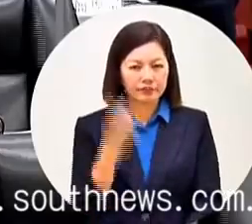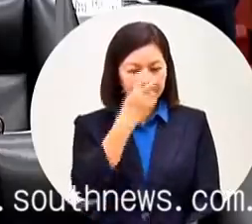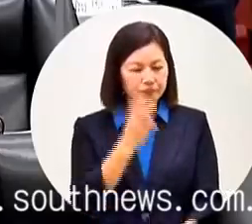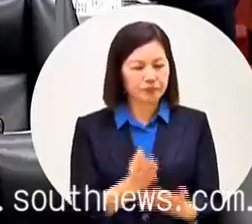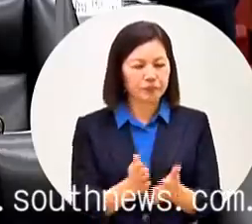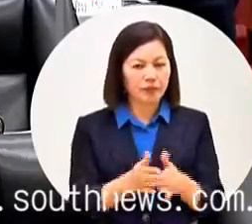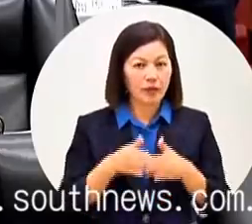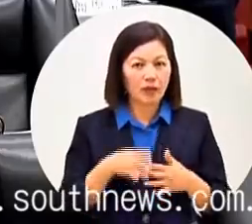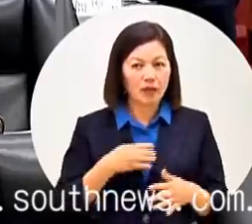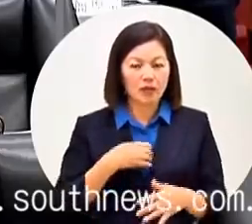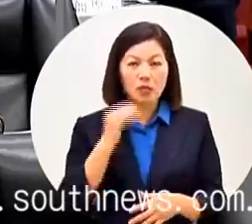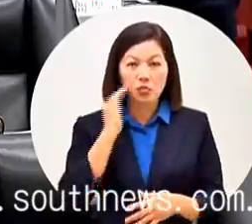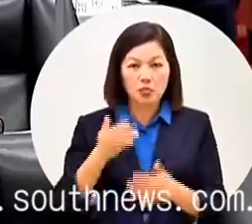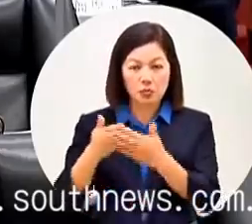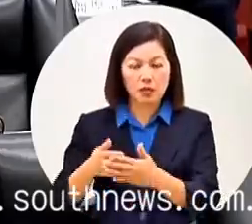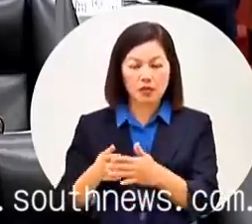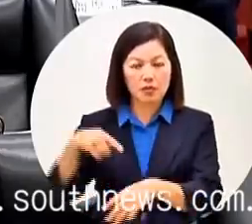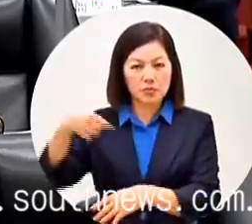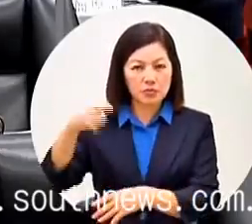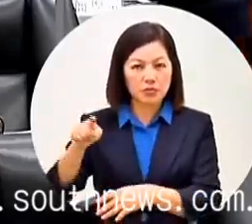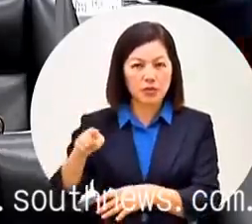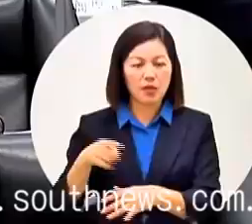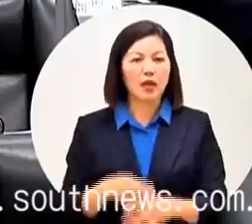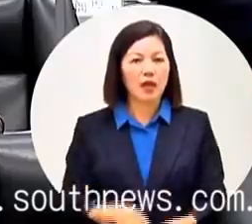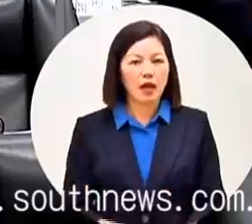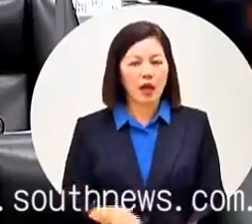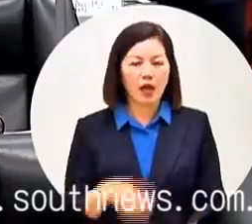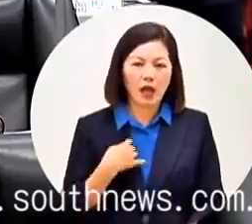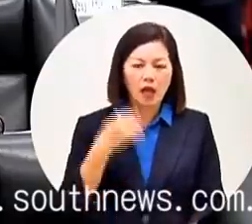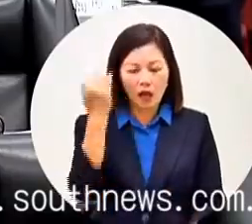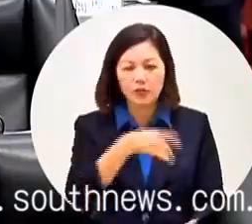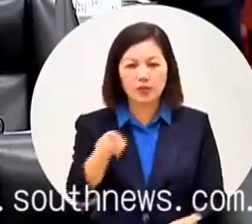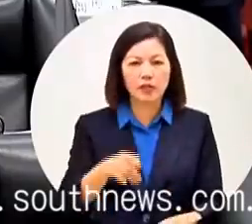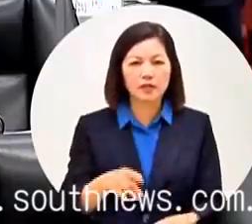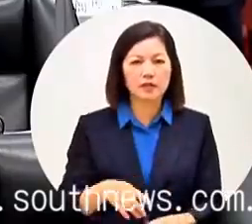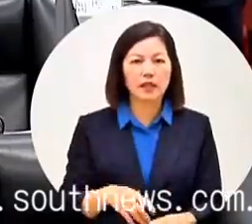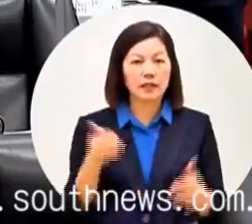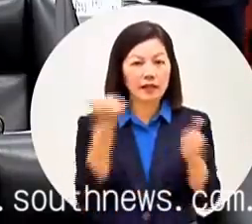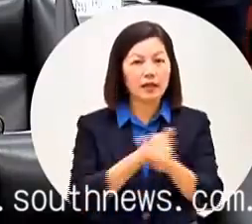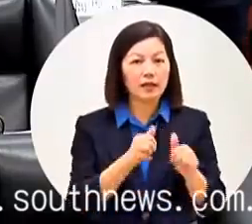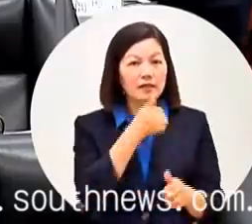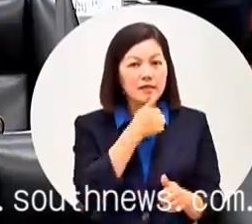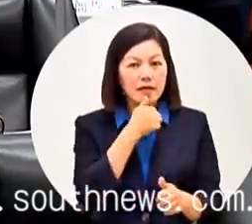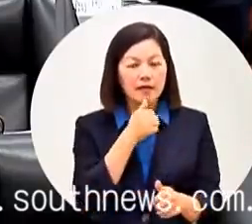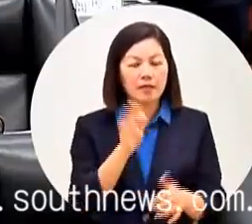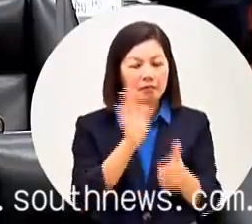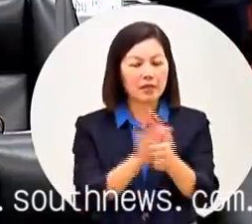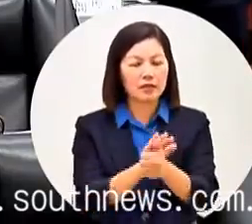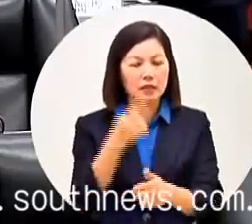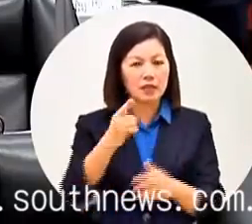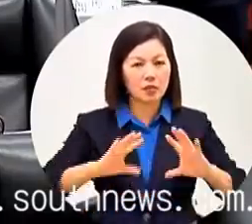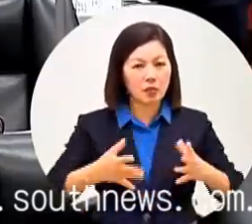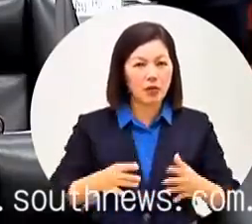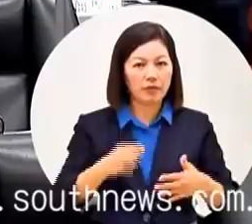你不小心免费的代言了中国，代言了中国什么？代言了他们对于一国两制在香港